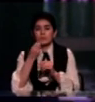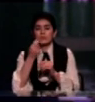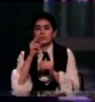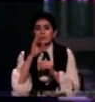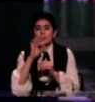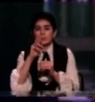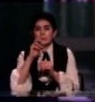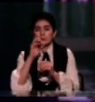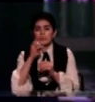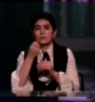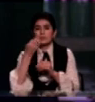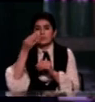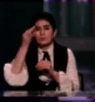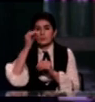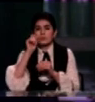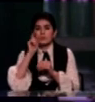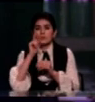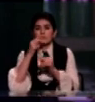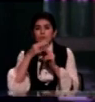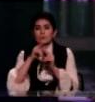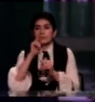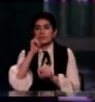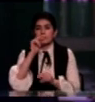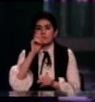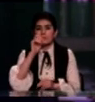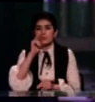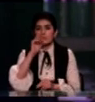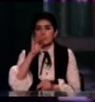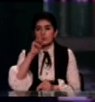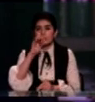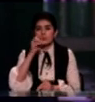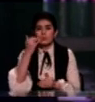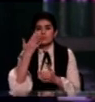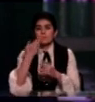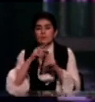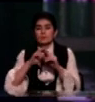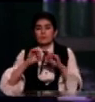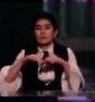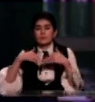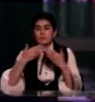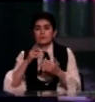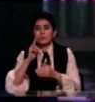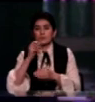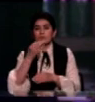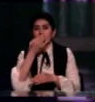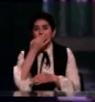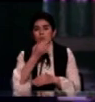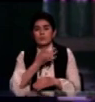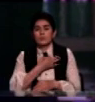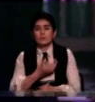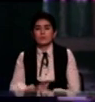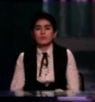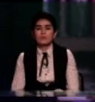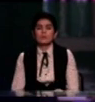кишечно-полосным. Давайте вспомним, что же такое кишечно-полосные. Какие это представители? Кто мне может сказать?